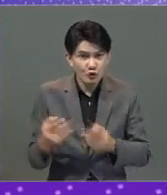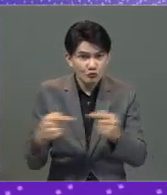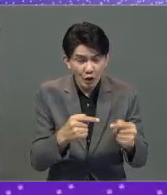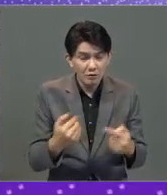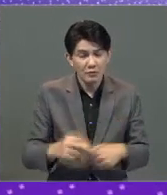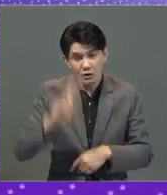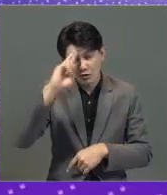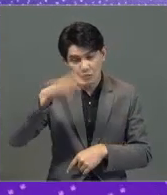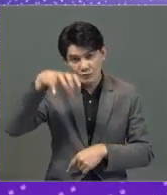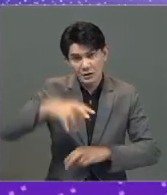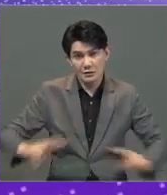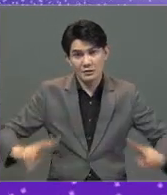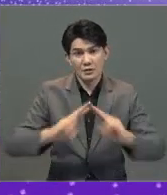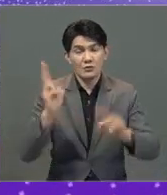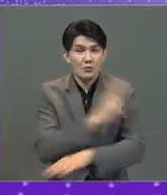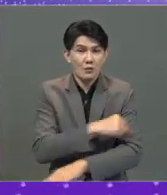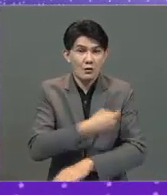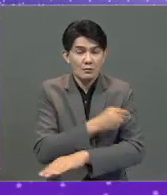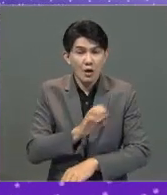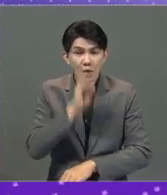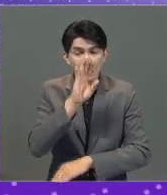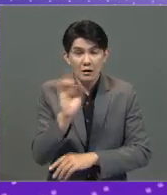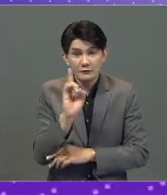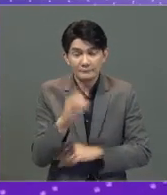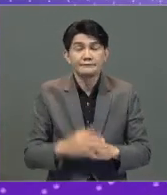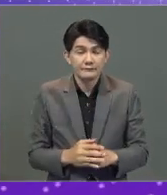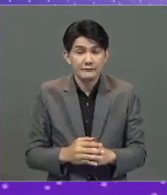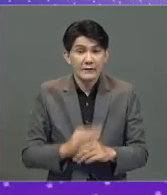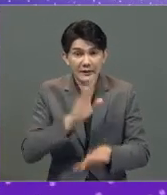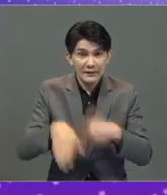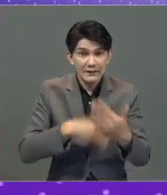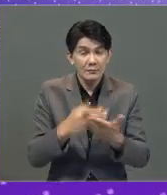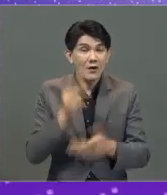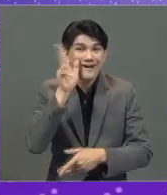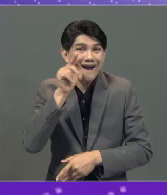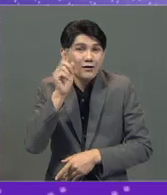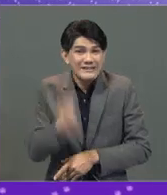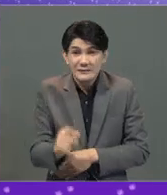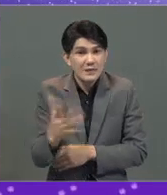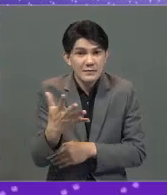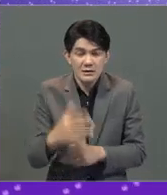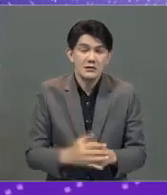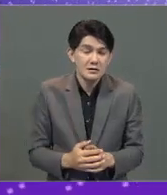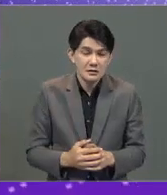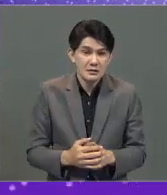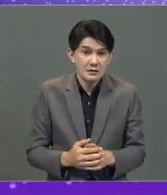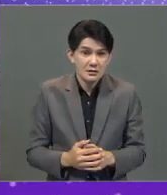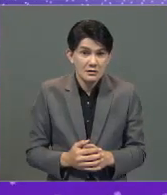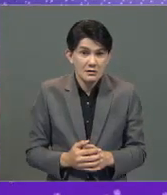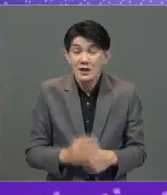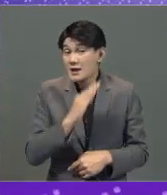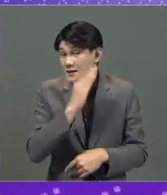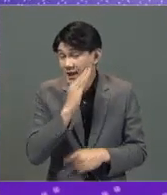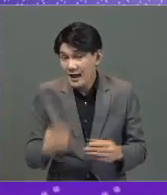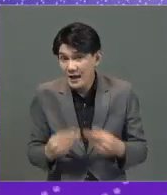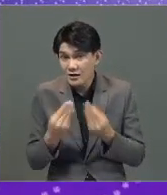ค่ะทำให้กรมควบคุมโรคกระทรวงสาธารณสุขต้องออกมาโพสต์ยืนยันนะคะว่าทั้งหมดนี้คือข่าวปลอมเน้นย้ำอีกครั้งนะ